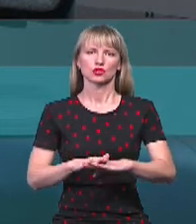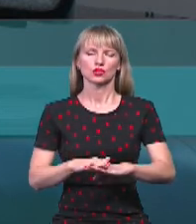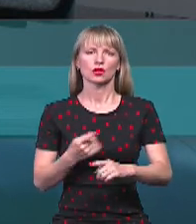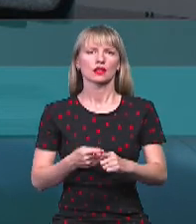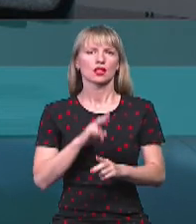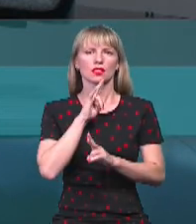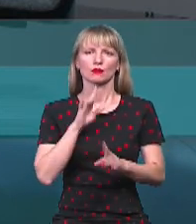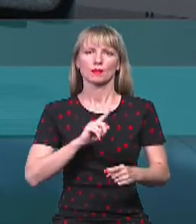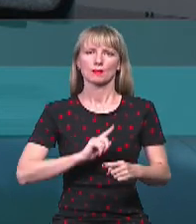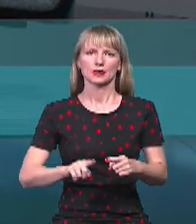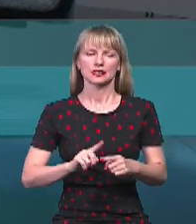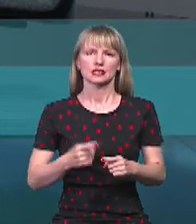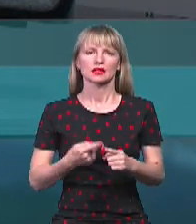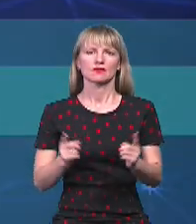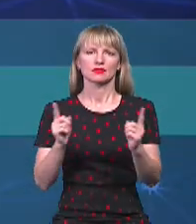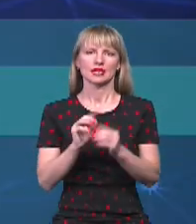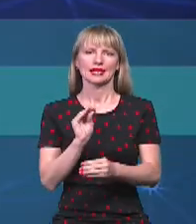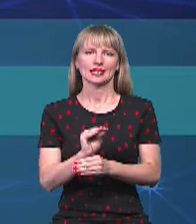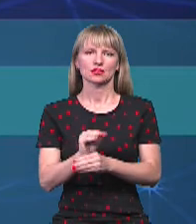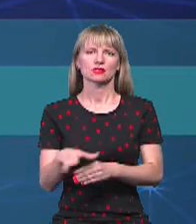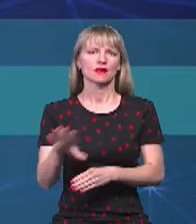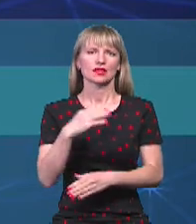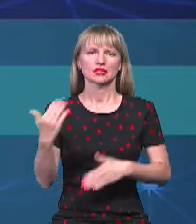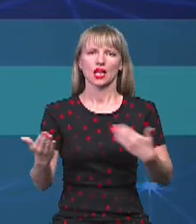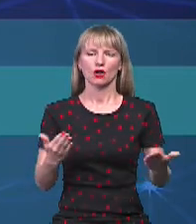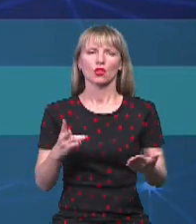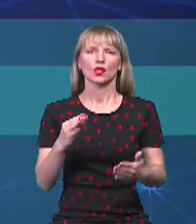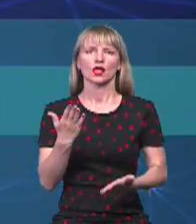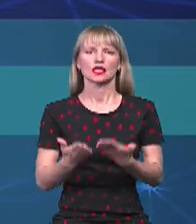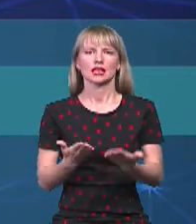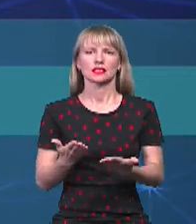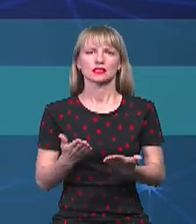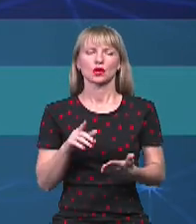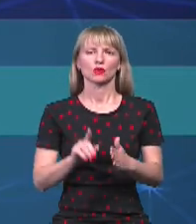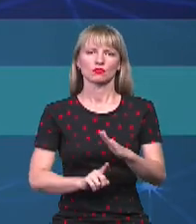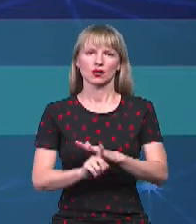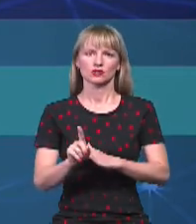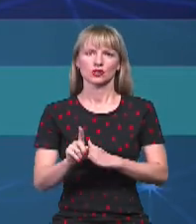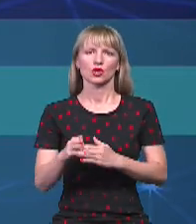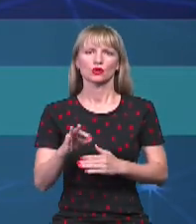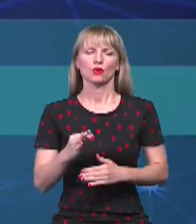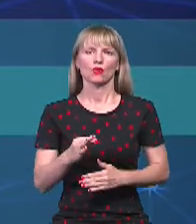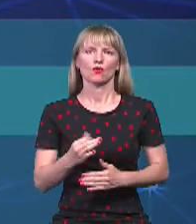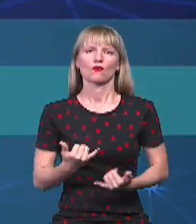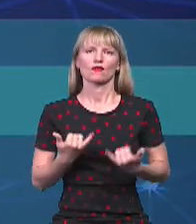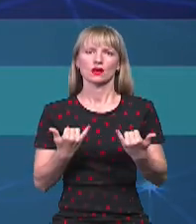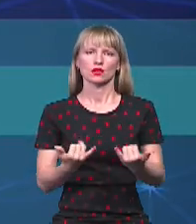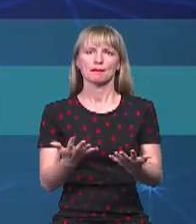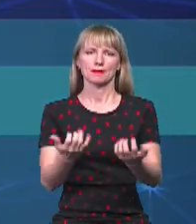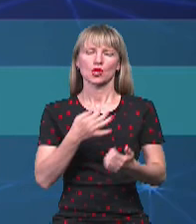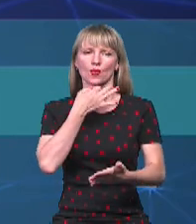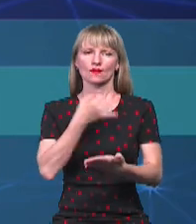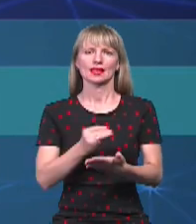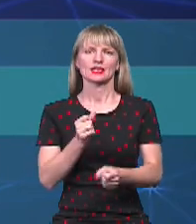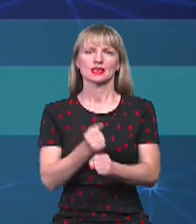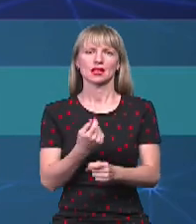будет быстро, это встретит критику со всех сторон. Но если вы уже пошли туда, то, уважаемые, берите на себя ответственность и